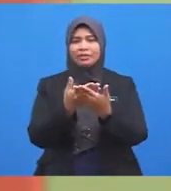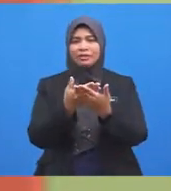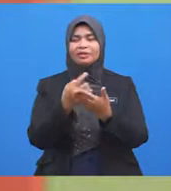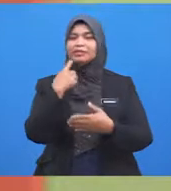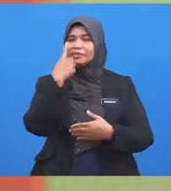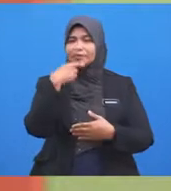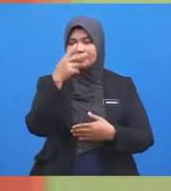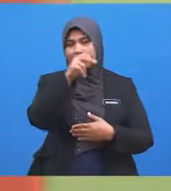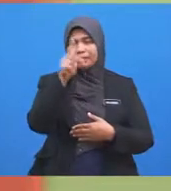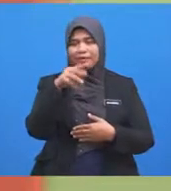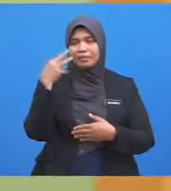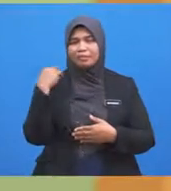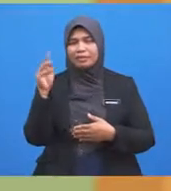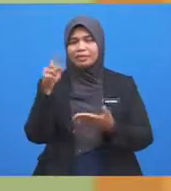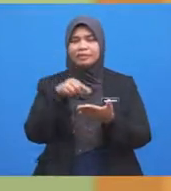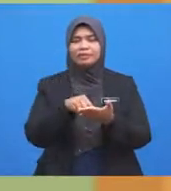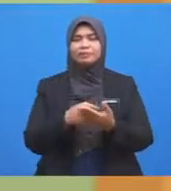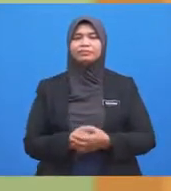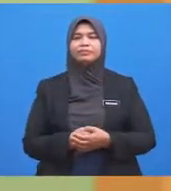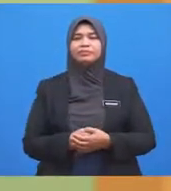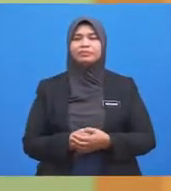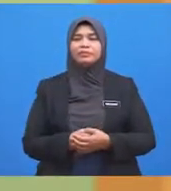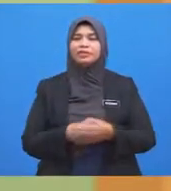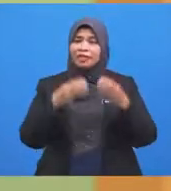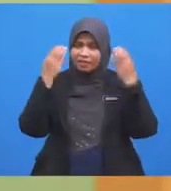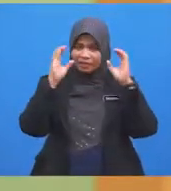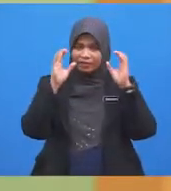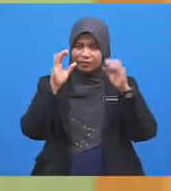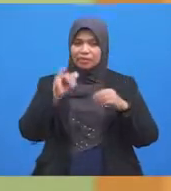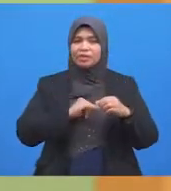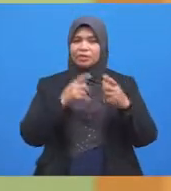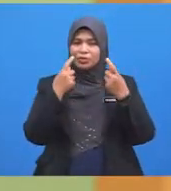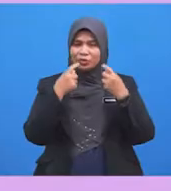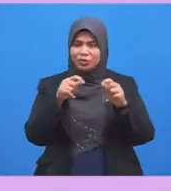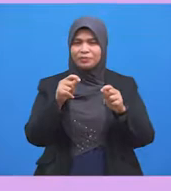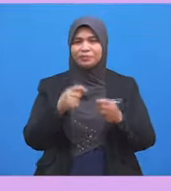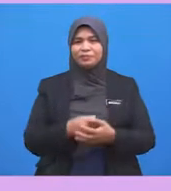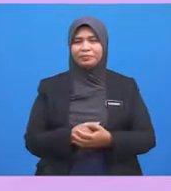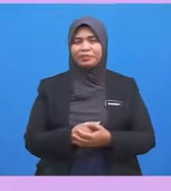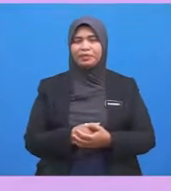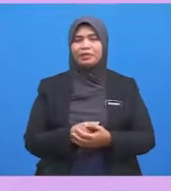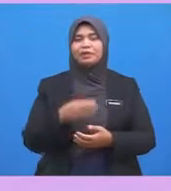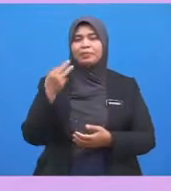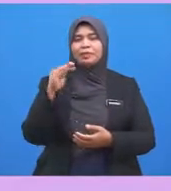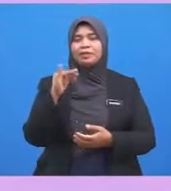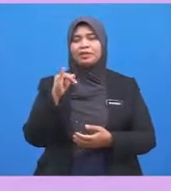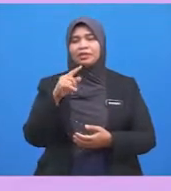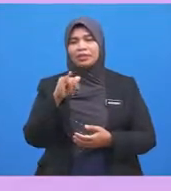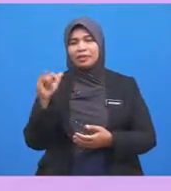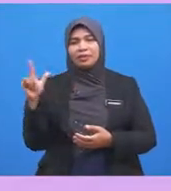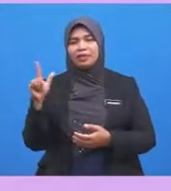Siapakah mereka ini? Cikgu, saya cuba ya. Mereka ini